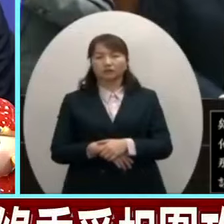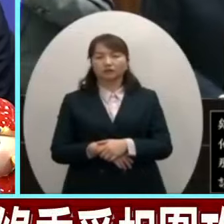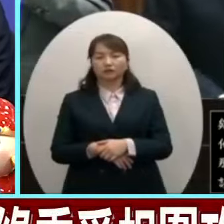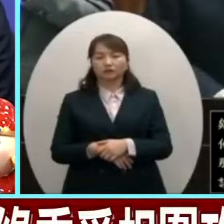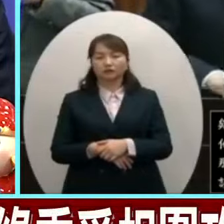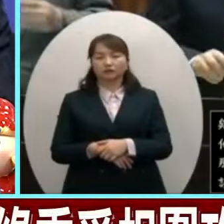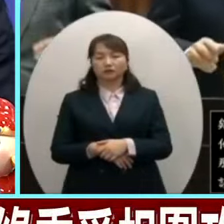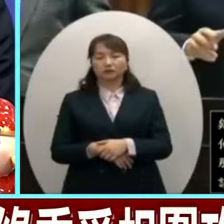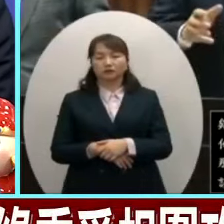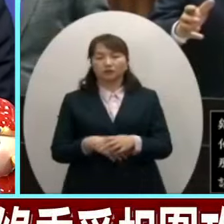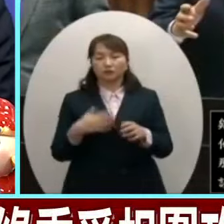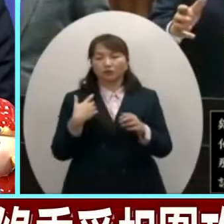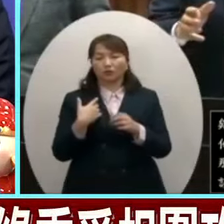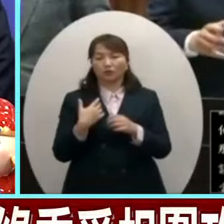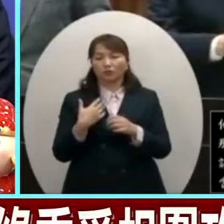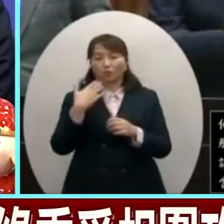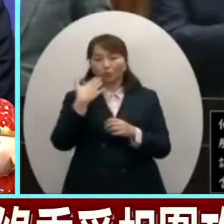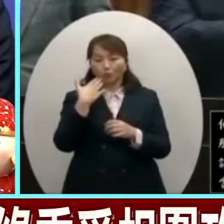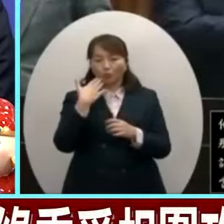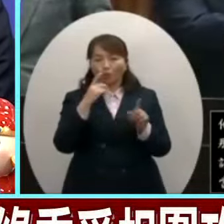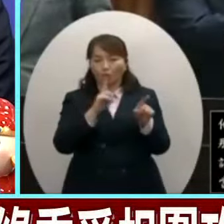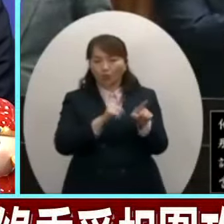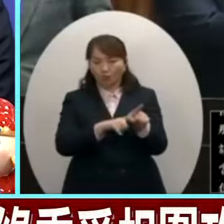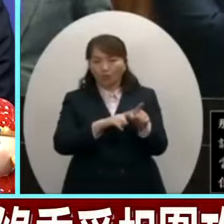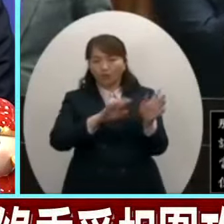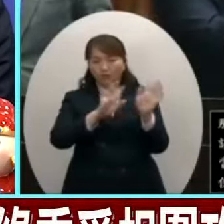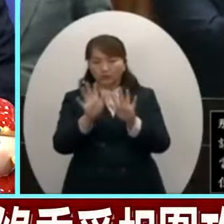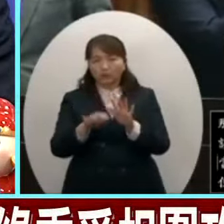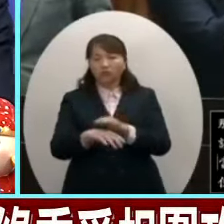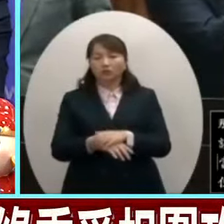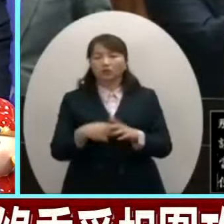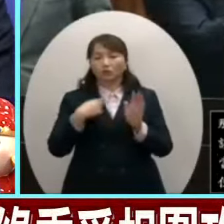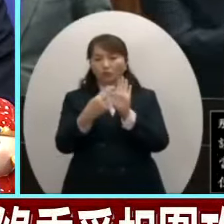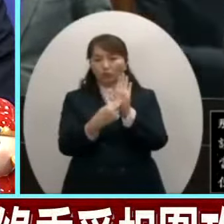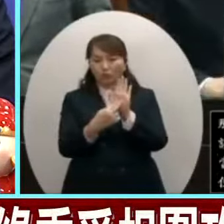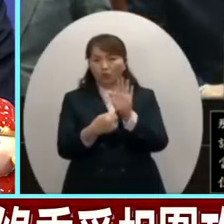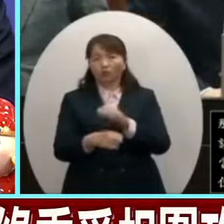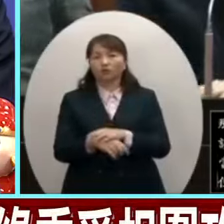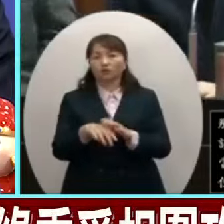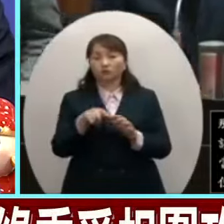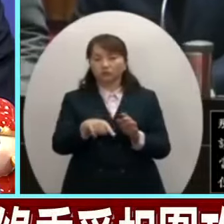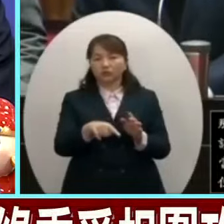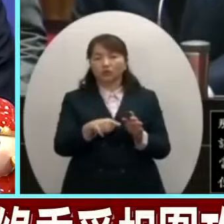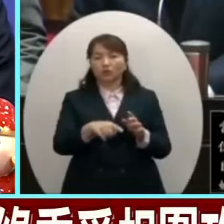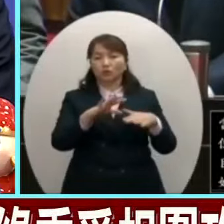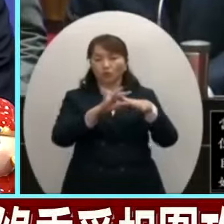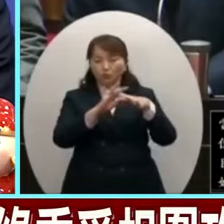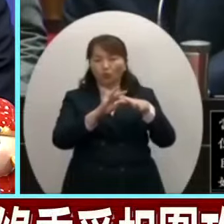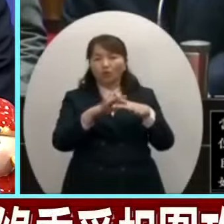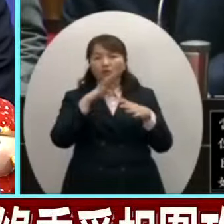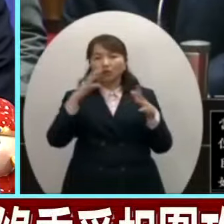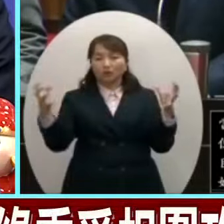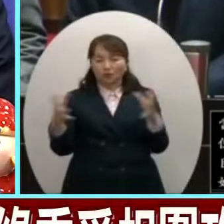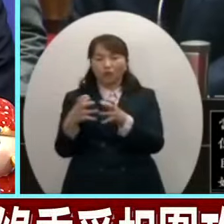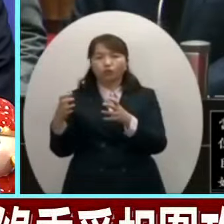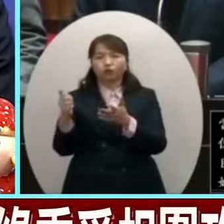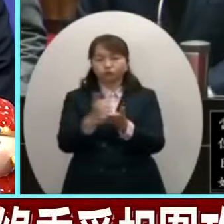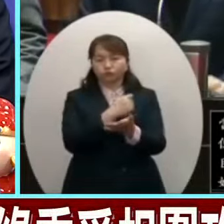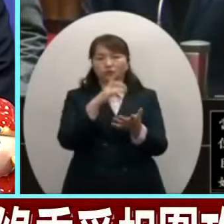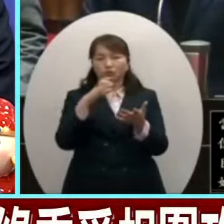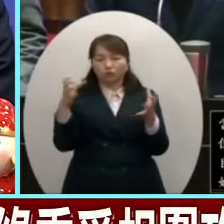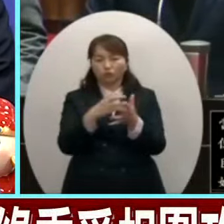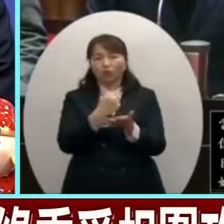办？所以要有言论免责权，这是我们现法律上面的规范，目的就是要让立法委员勇敢监督。那我问你，如果站在这个角度的话，